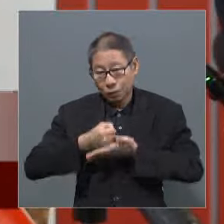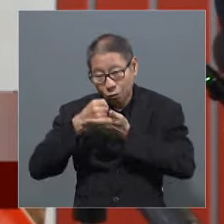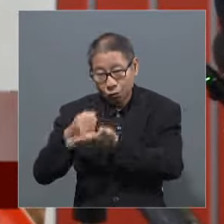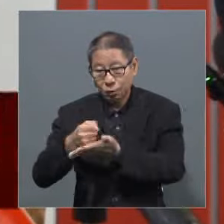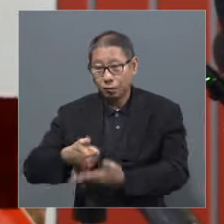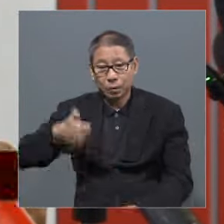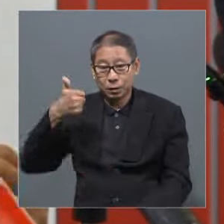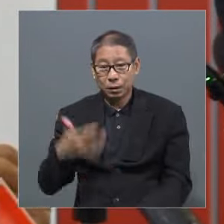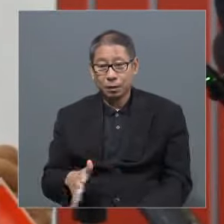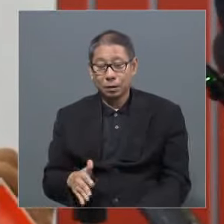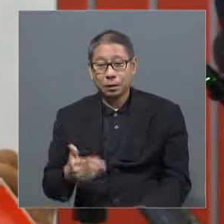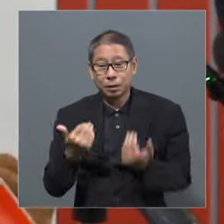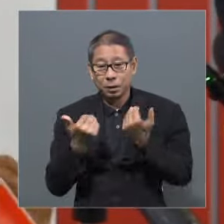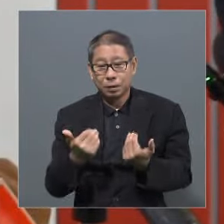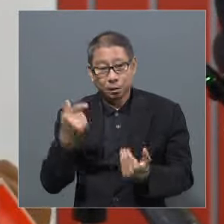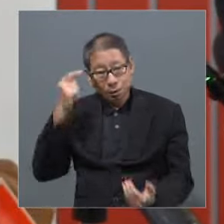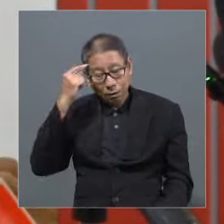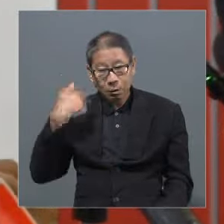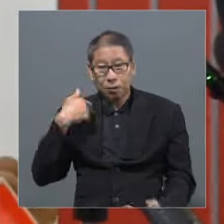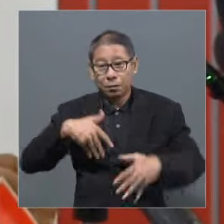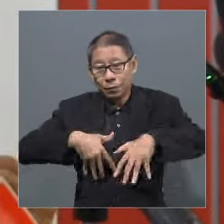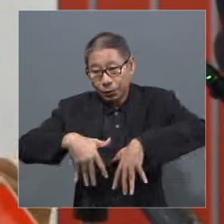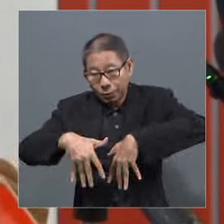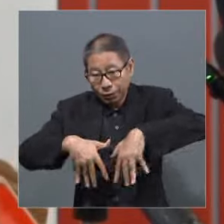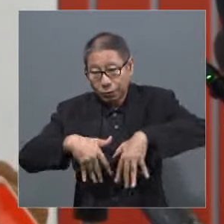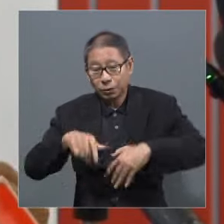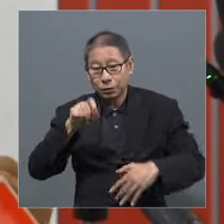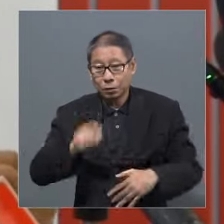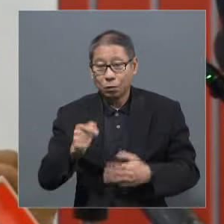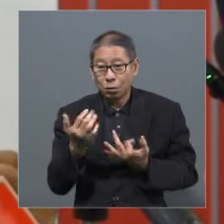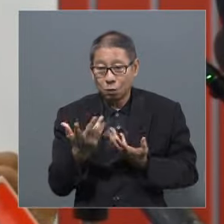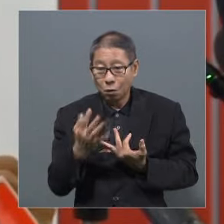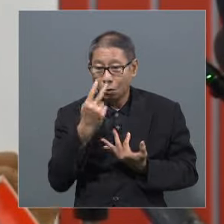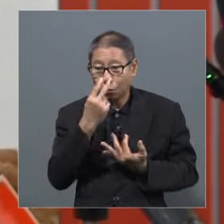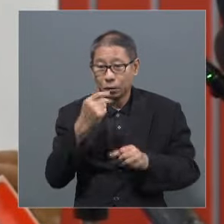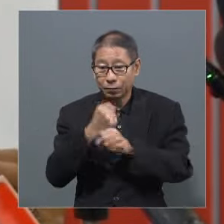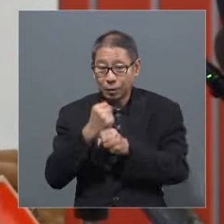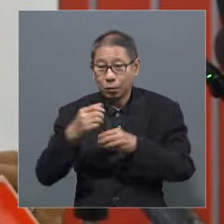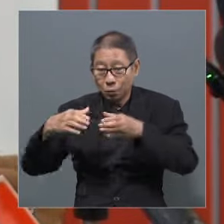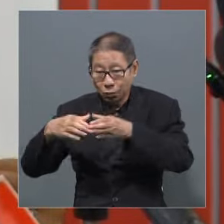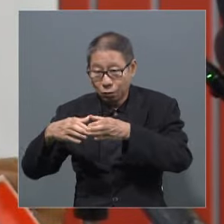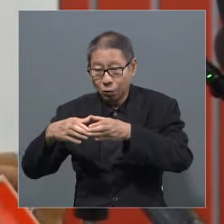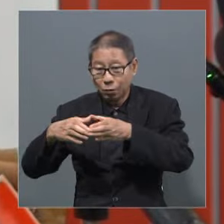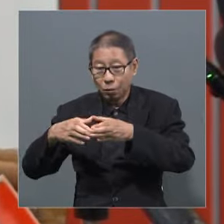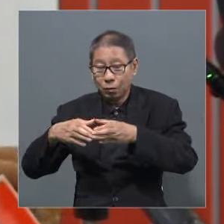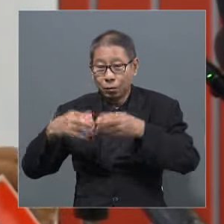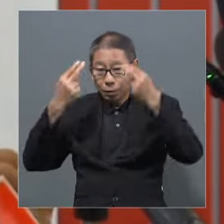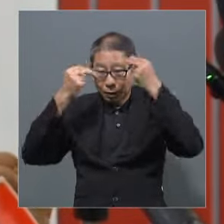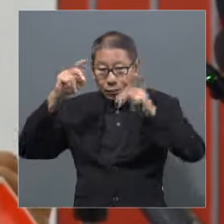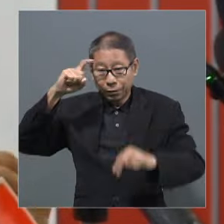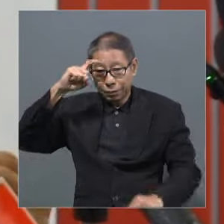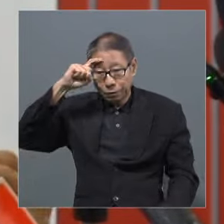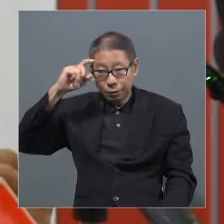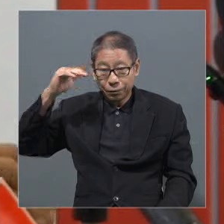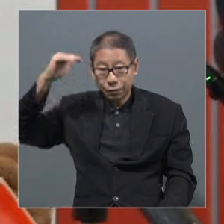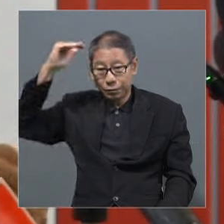หรอกฉะนั้นนะเราประชาชนนะครับเราก็ต้องคอยดูการทำงานของคณะท่านนายกทั้ง 3ท่านต่อไปนะ